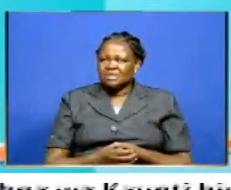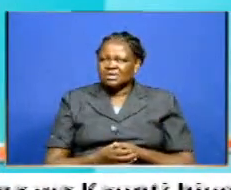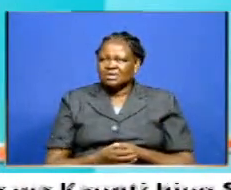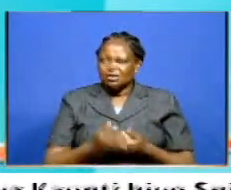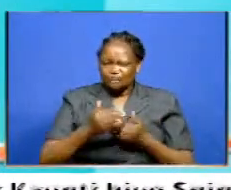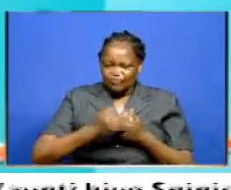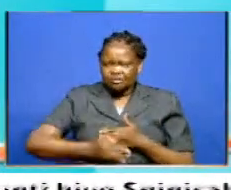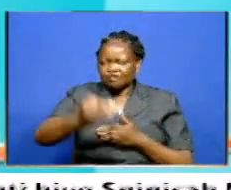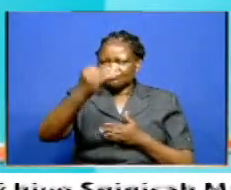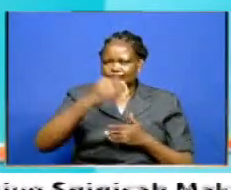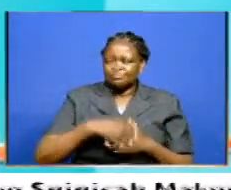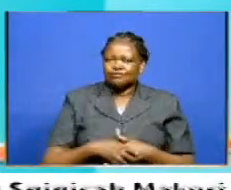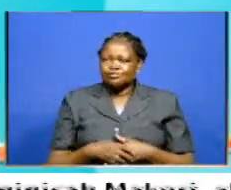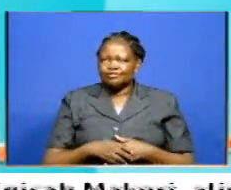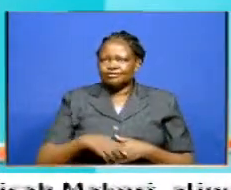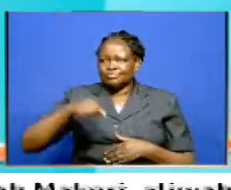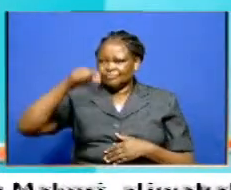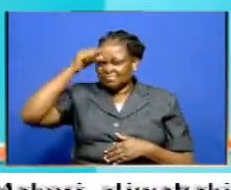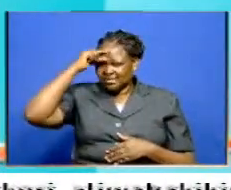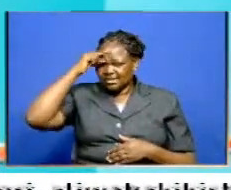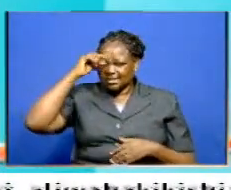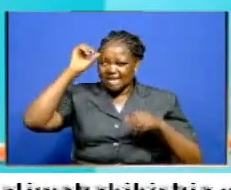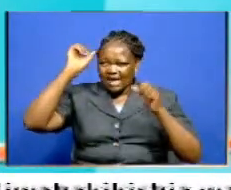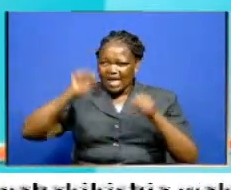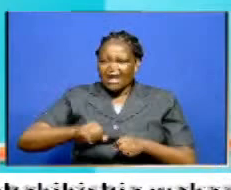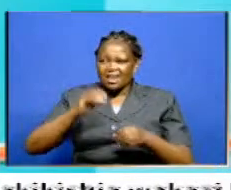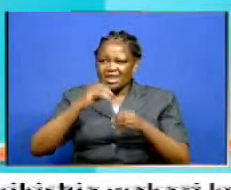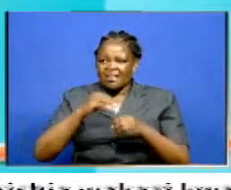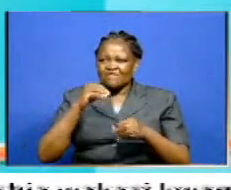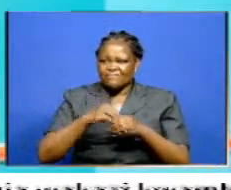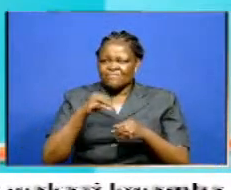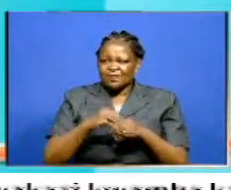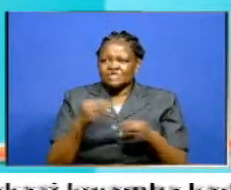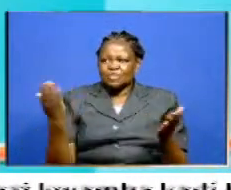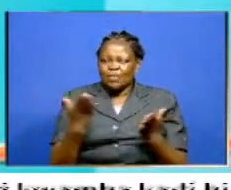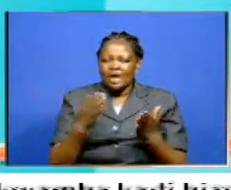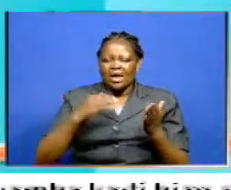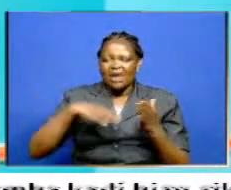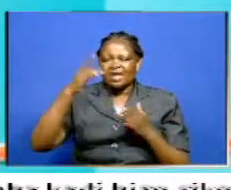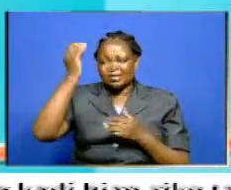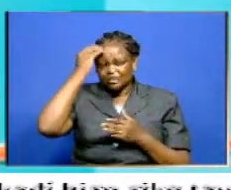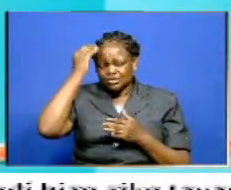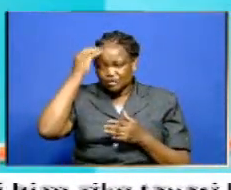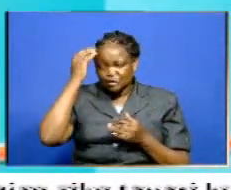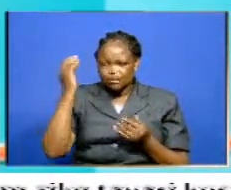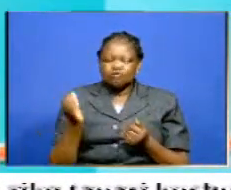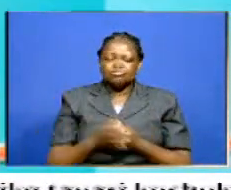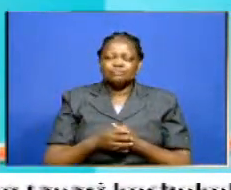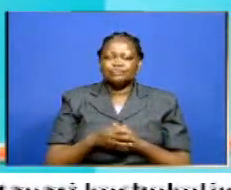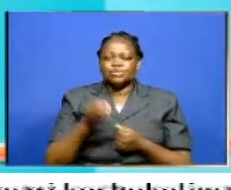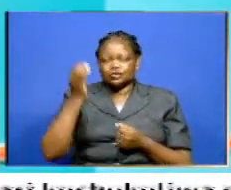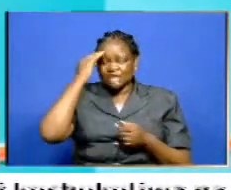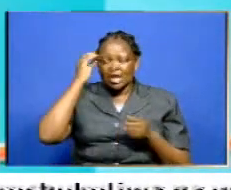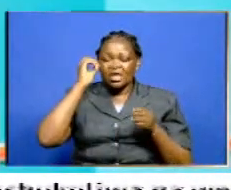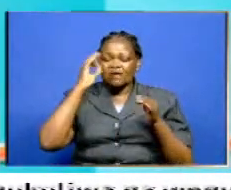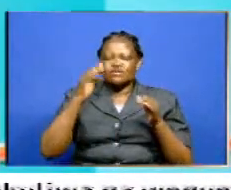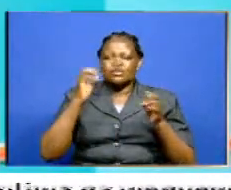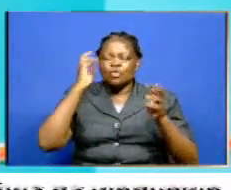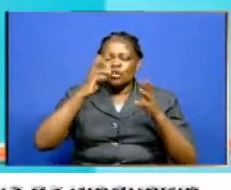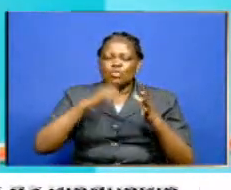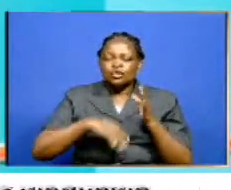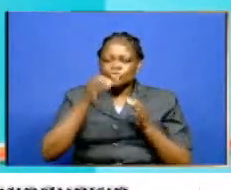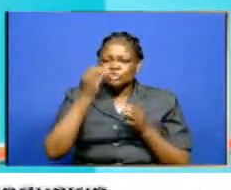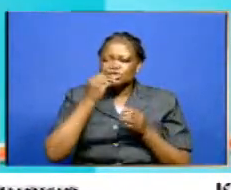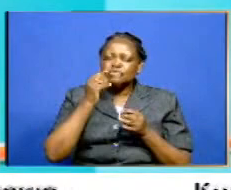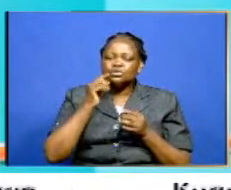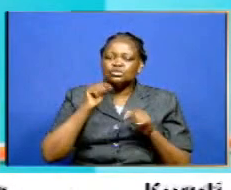forward, government iweze kuinvest heavily kwa higher education. Hawa wanafunzi kama watawari about what to eat today